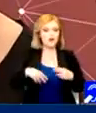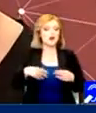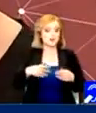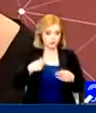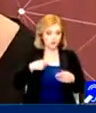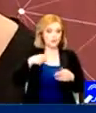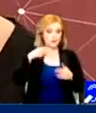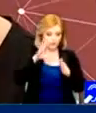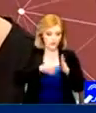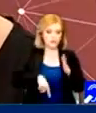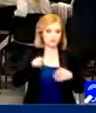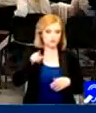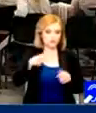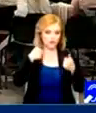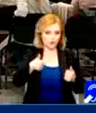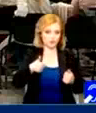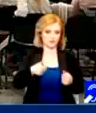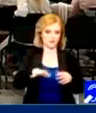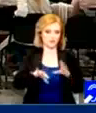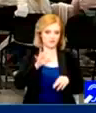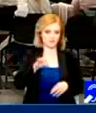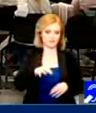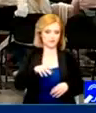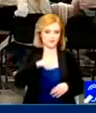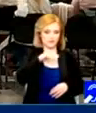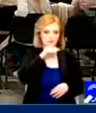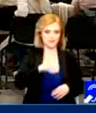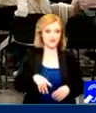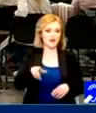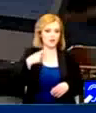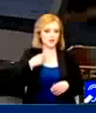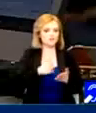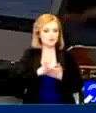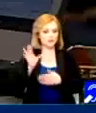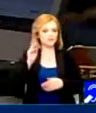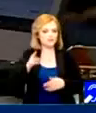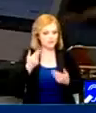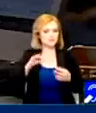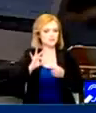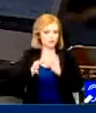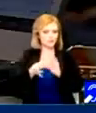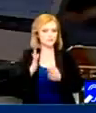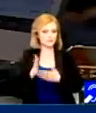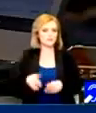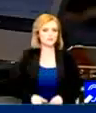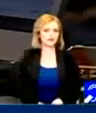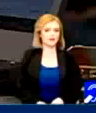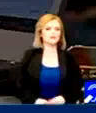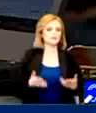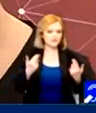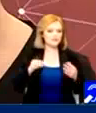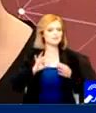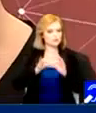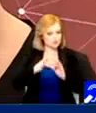asta e viitorul și asta o să fie foarte interesant. Olesia recunoaște că și în domeniul IT există stereotipuri. Stereotipurile sunt puternici